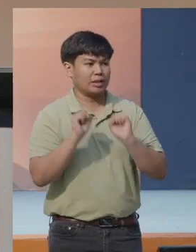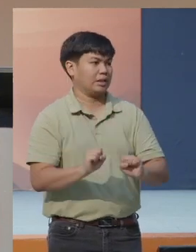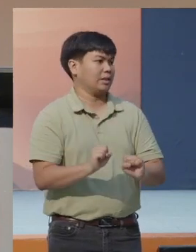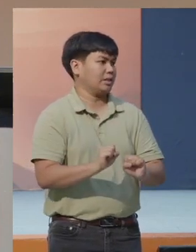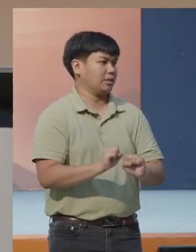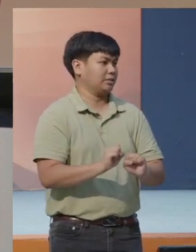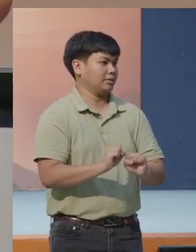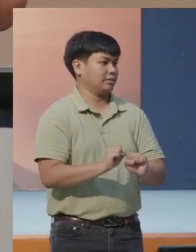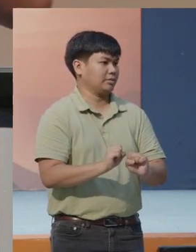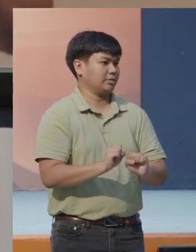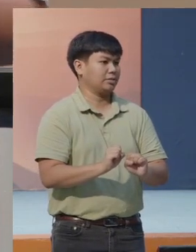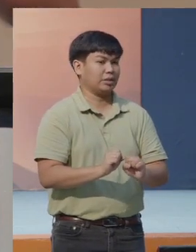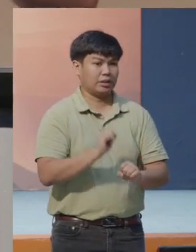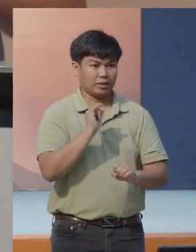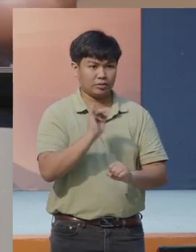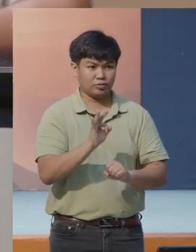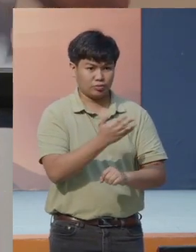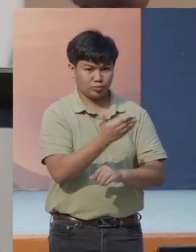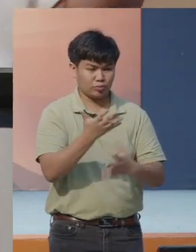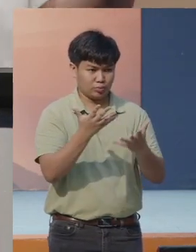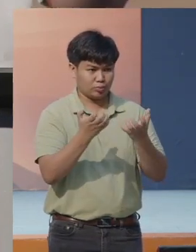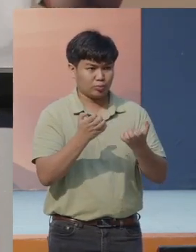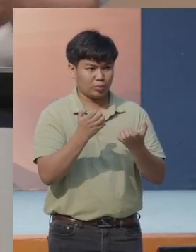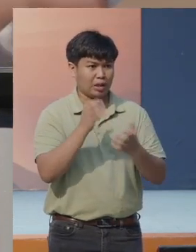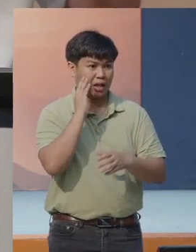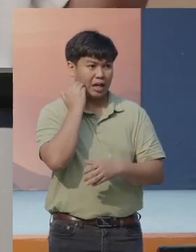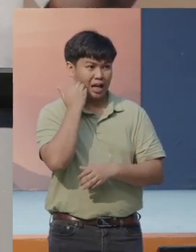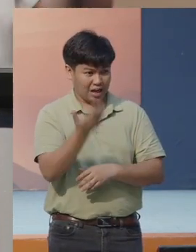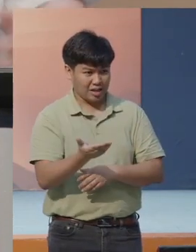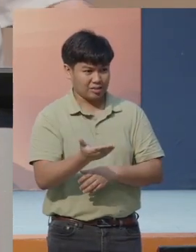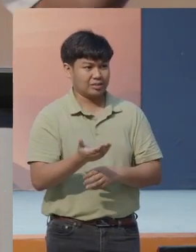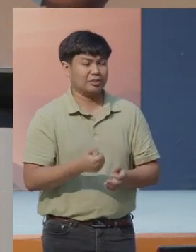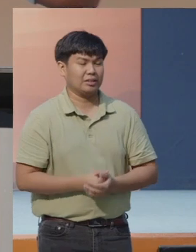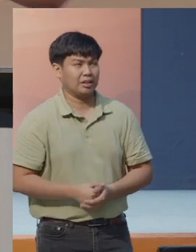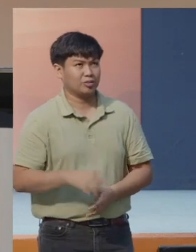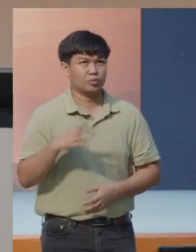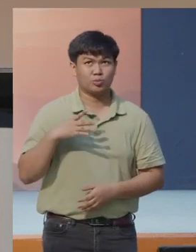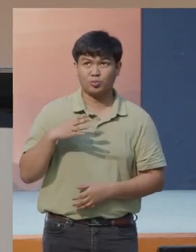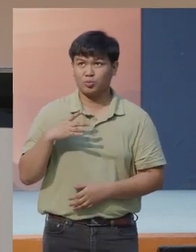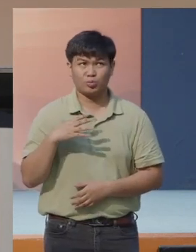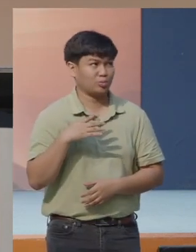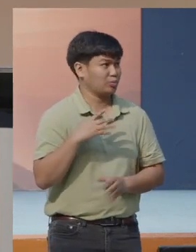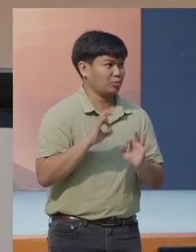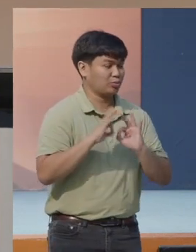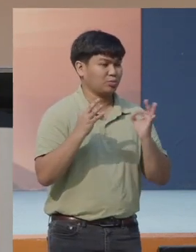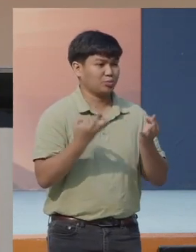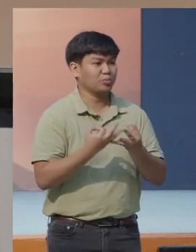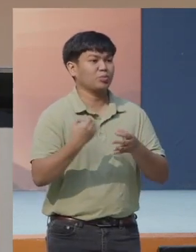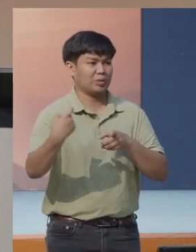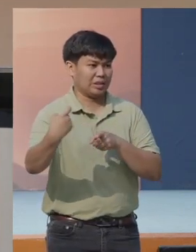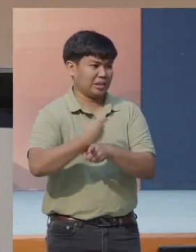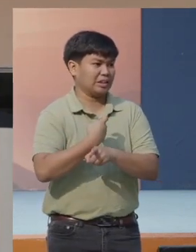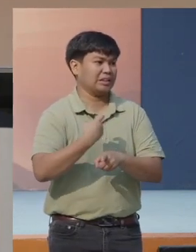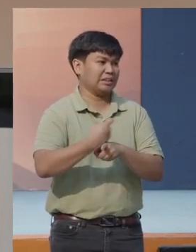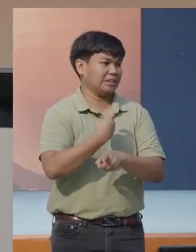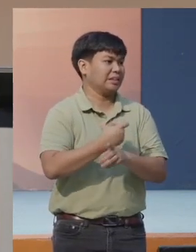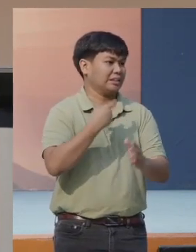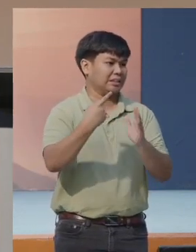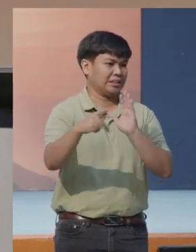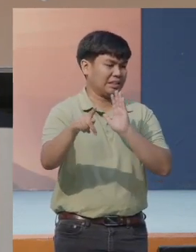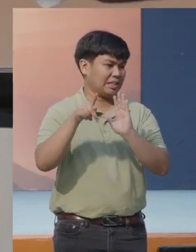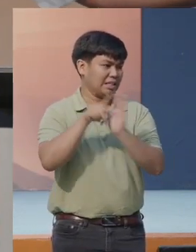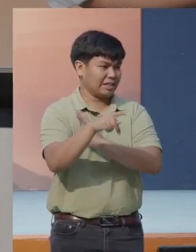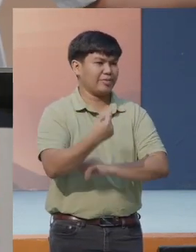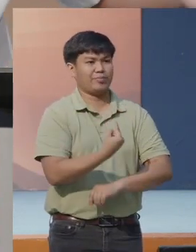kung gusto mo namang mamatay agad, edi hayaan mo na lang na maghiganti yung kabilang pamilya dahil may napatay ka